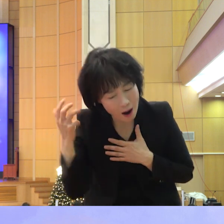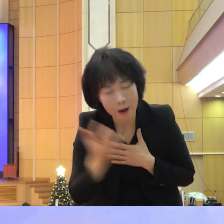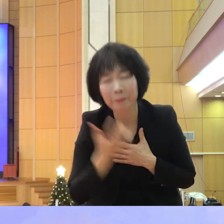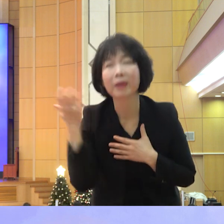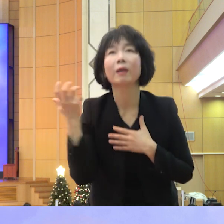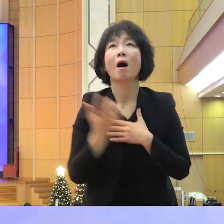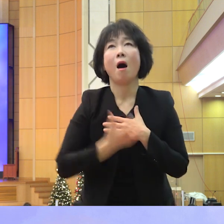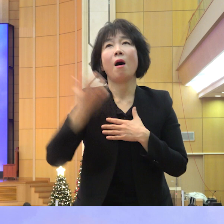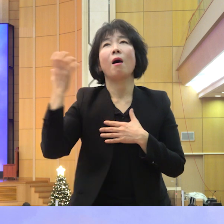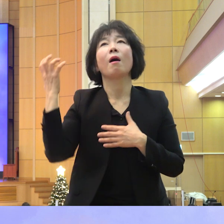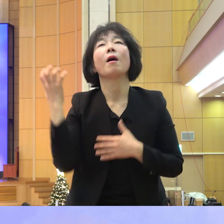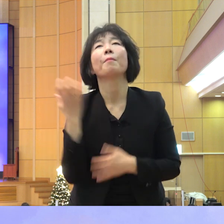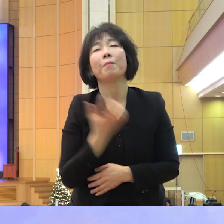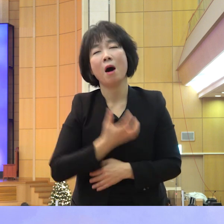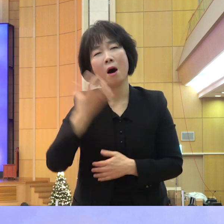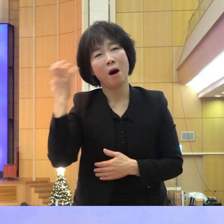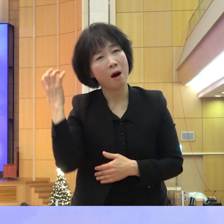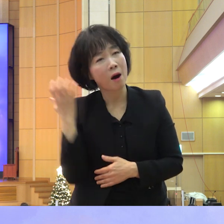마음이